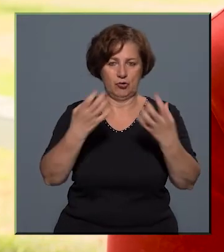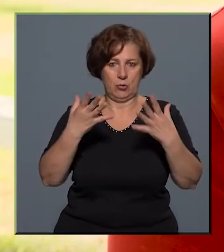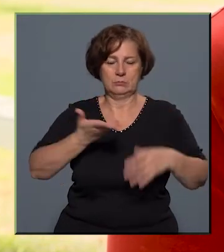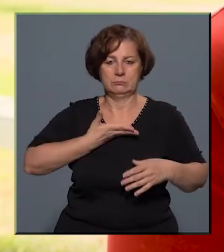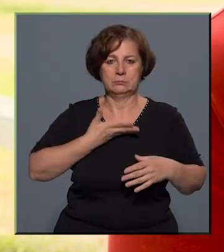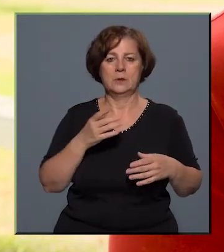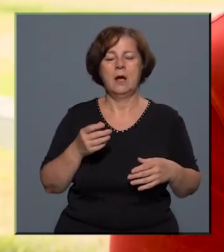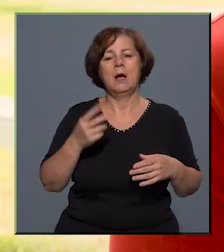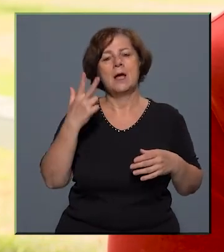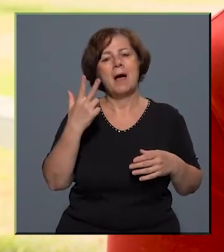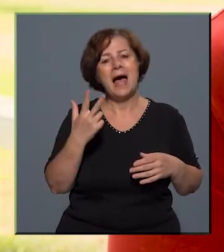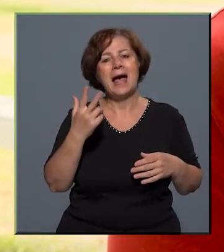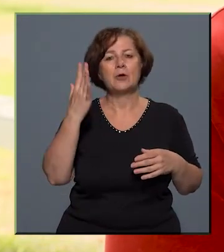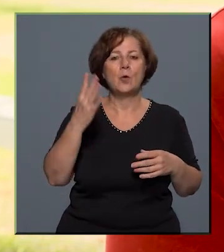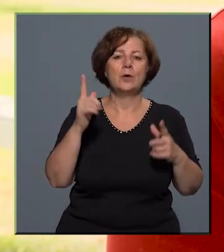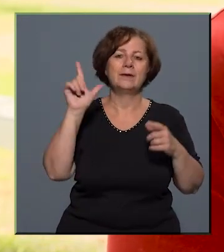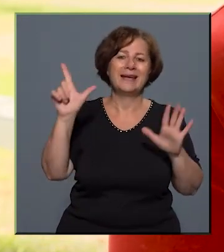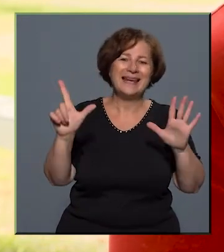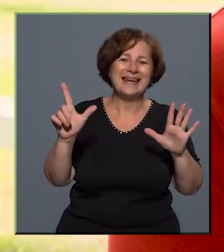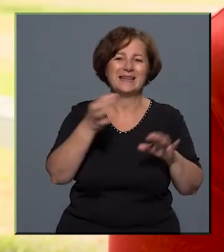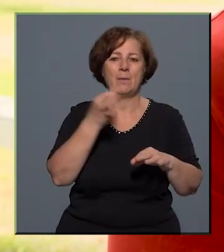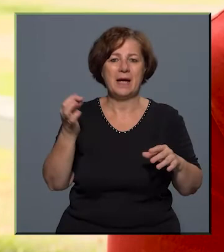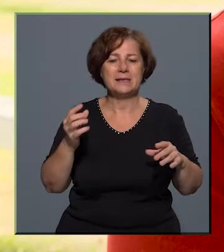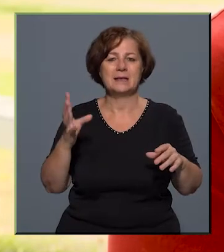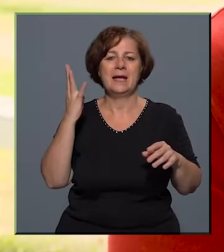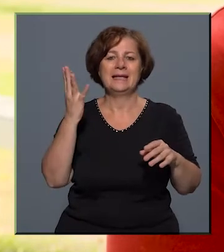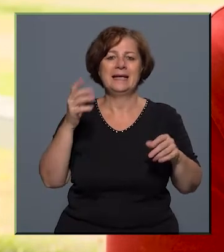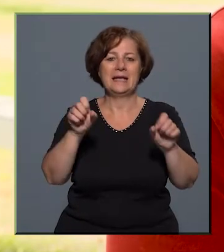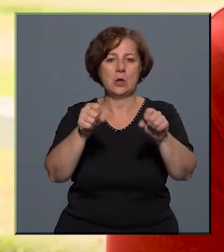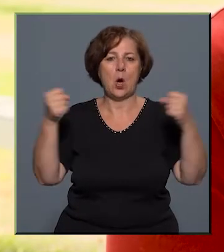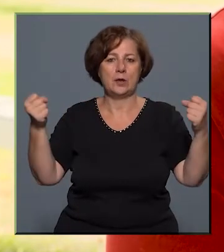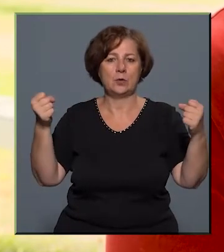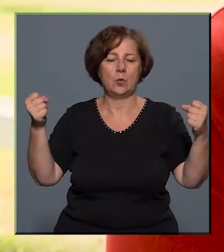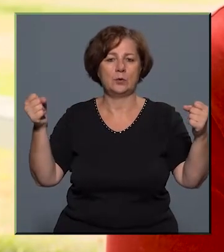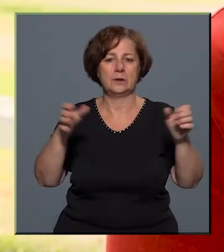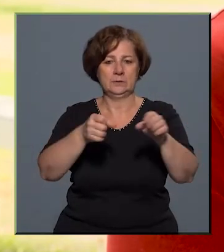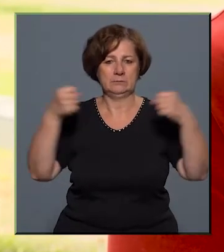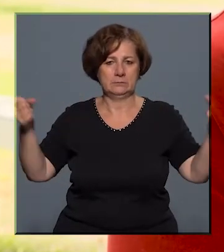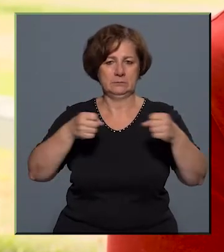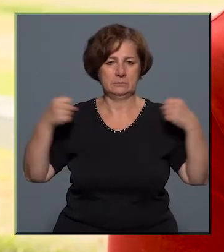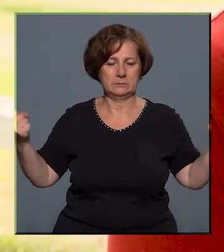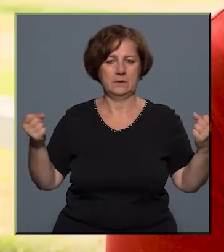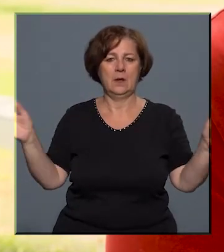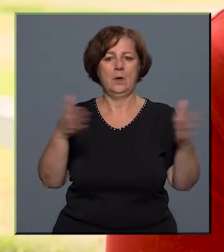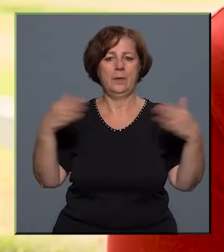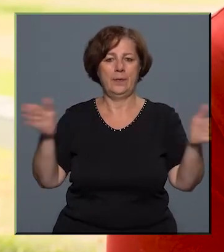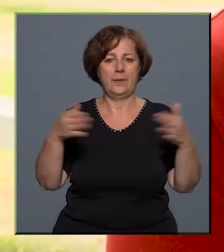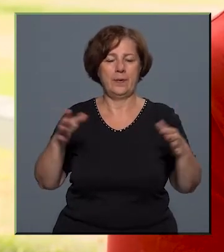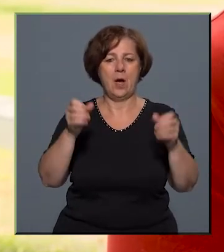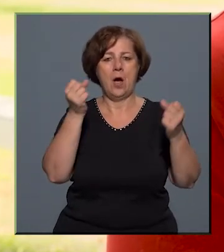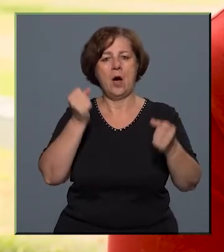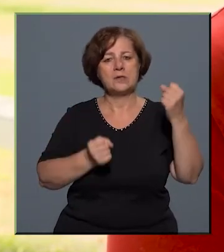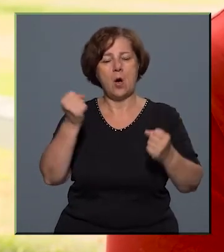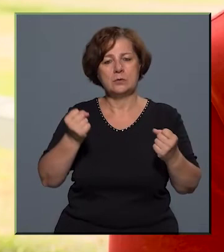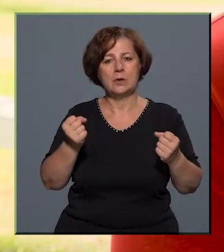kutyáit is, hanem kivárok egy 3-5-7 percet, mert ha van rámod, mind a 4 ajtót kinyitom, hogy átszerűzzön az autó, és